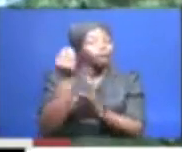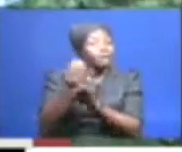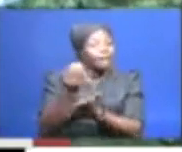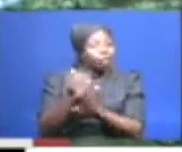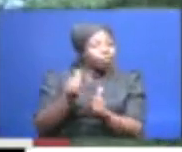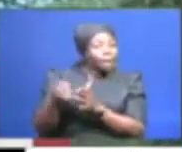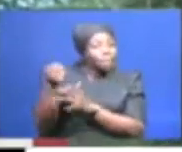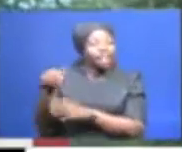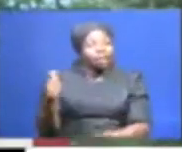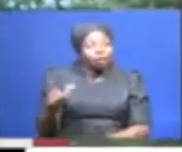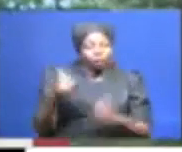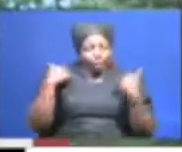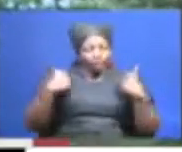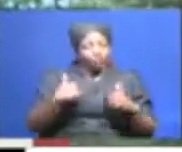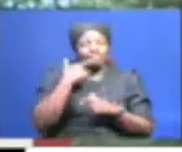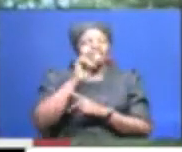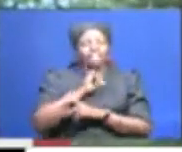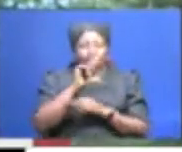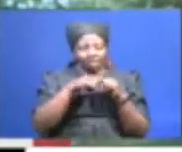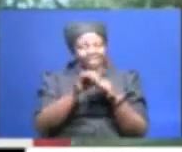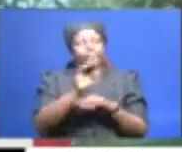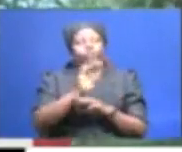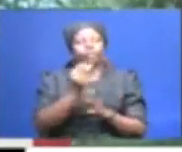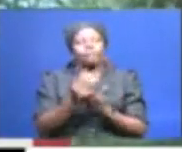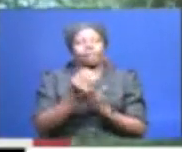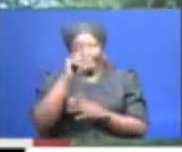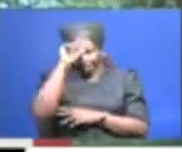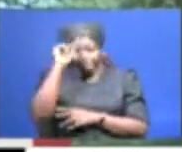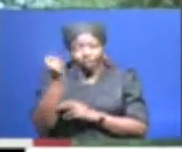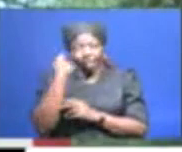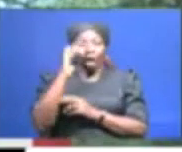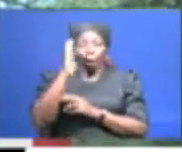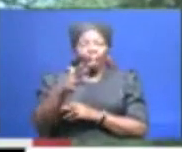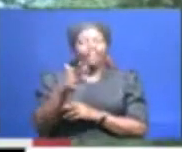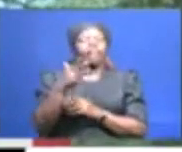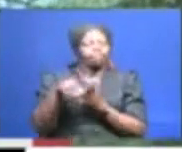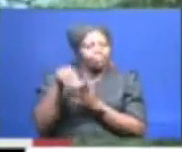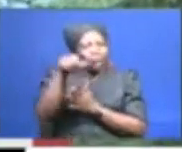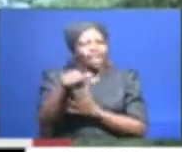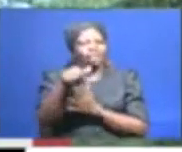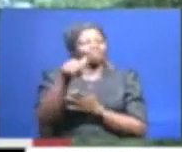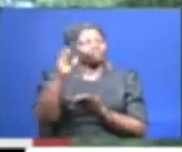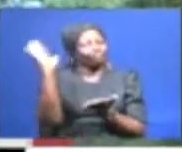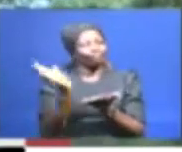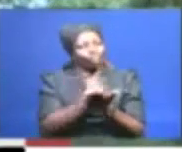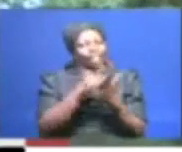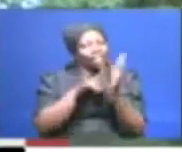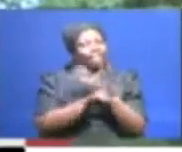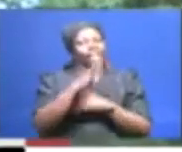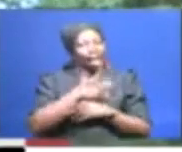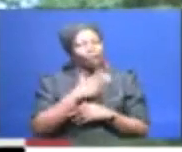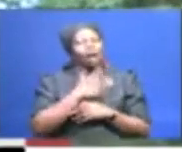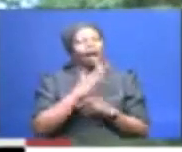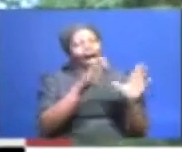hiyo bilioni 60 serikali ya Kenya tutachukua na tutaiondoa katika vitabu ya kampuni zetu za